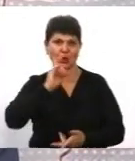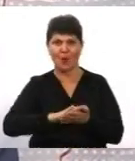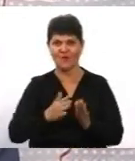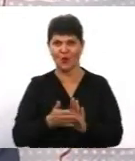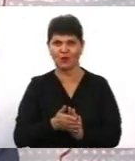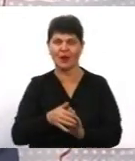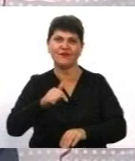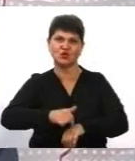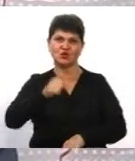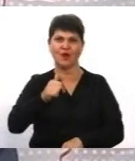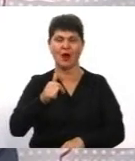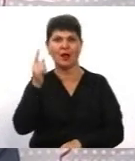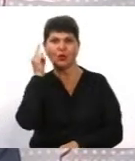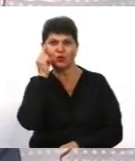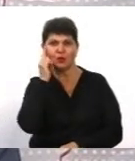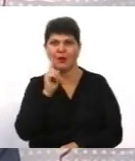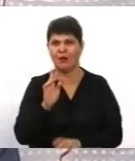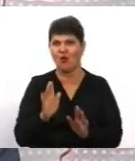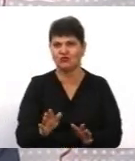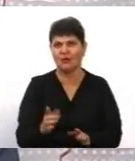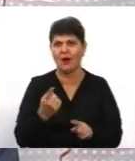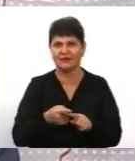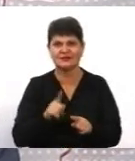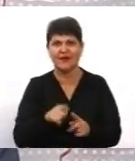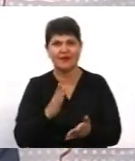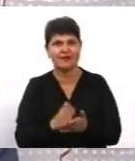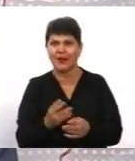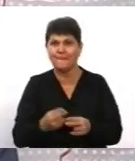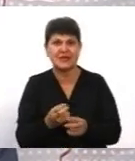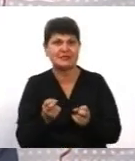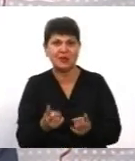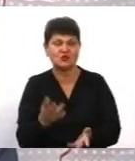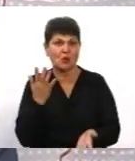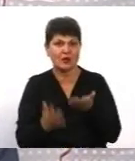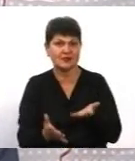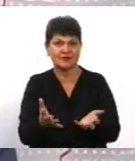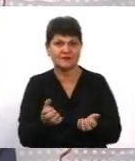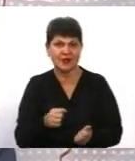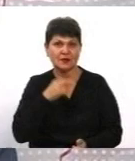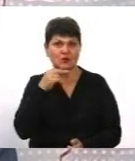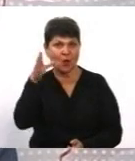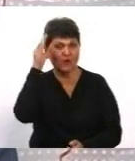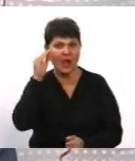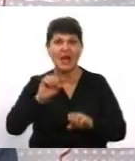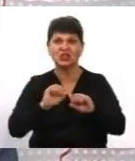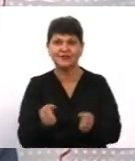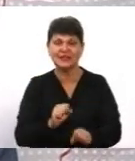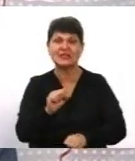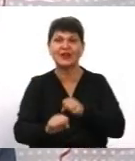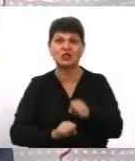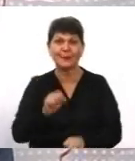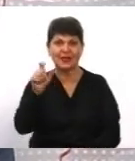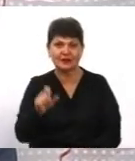почувають. Хоча я думаю, що то є дуже небезпечно, бо якщо взяти до уваги швидкість велосипедиста, там навіть, не